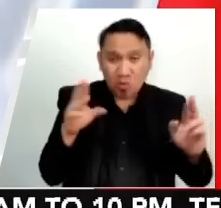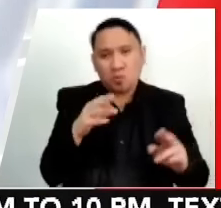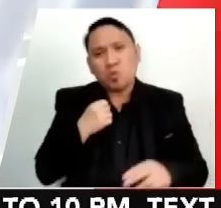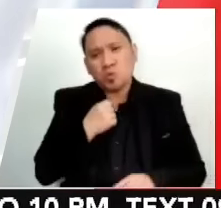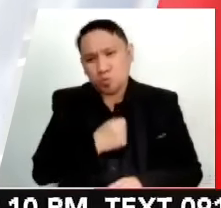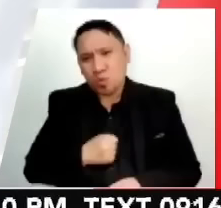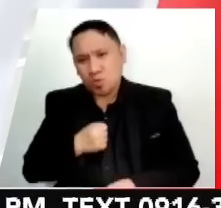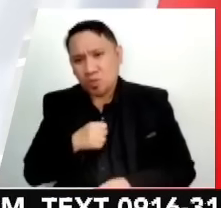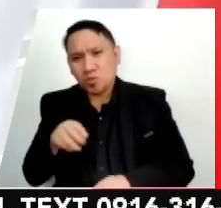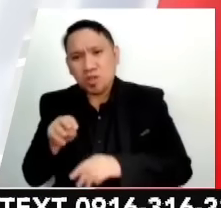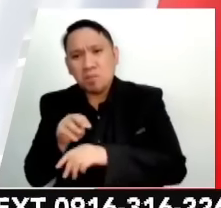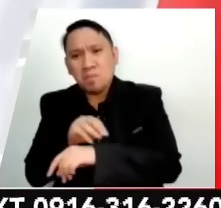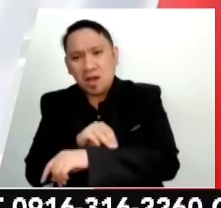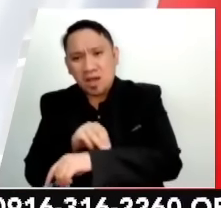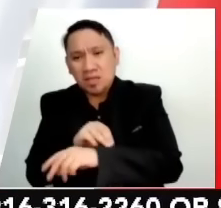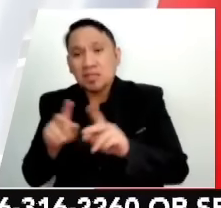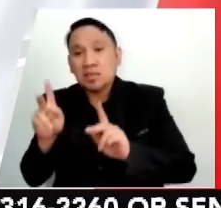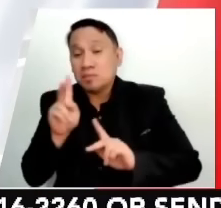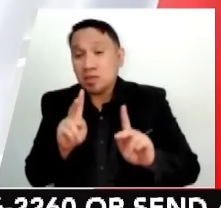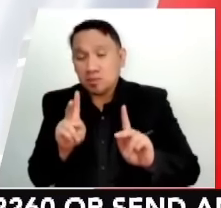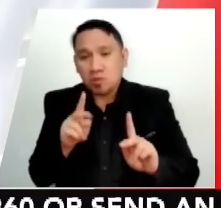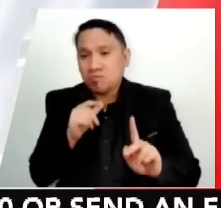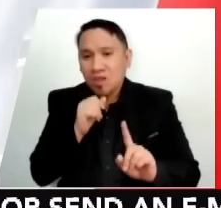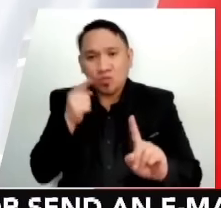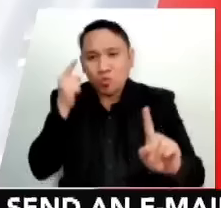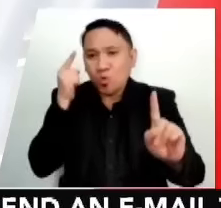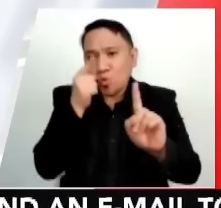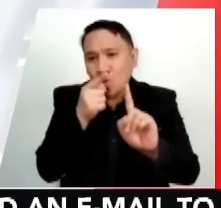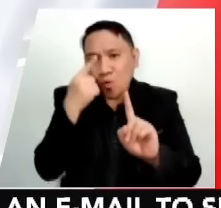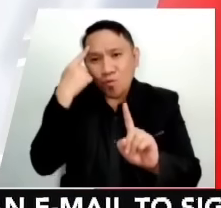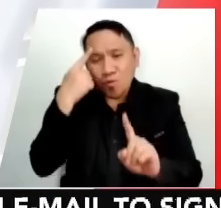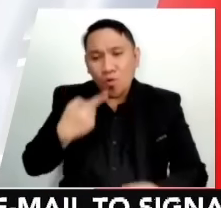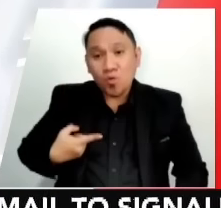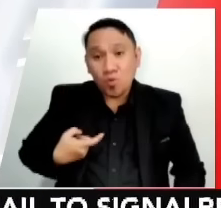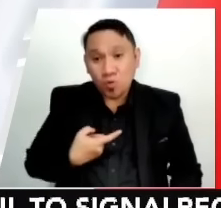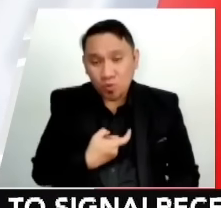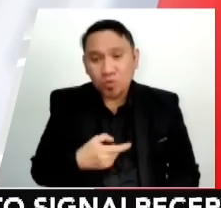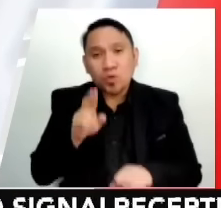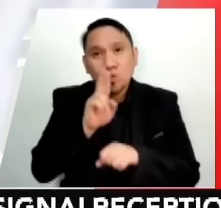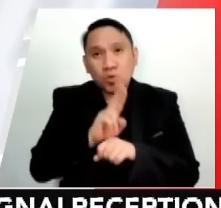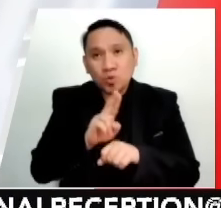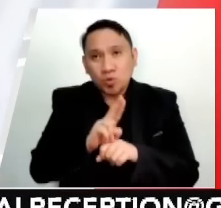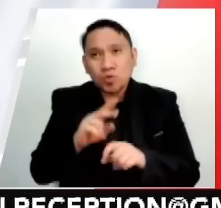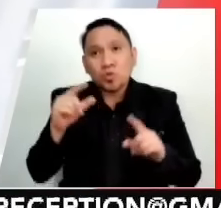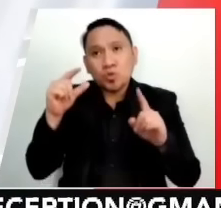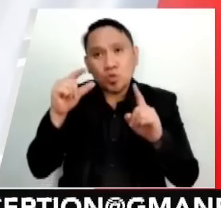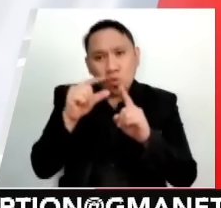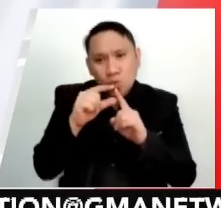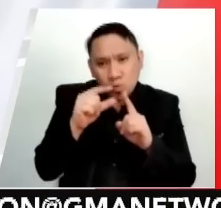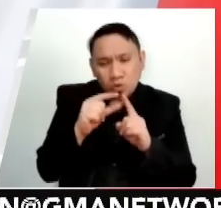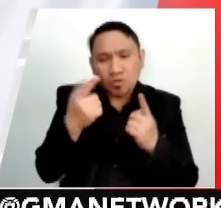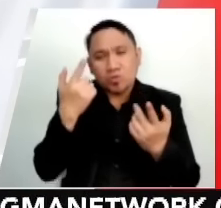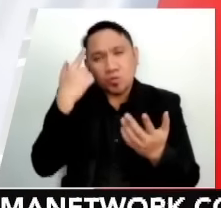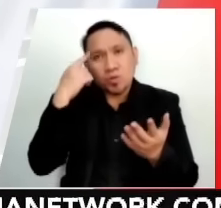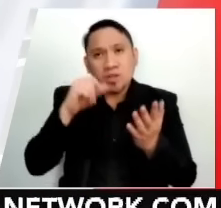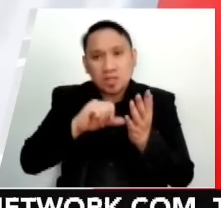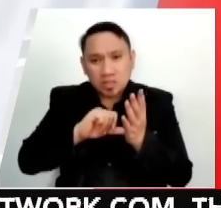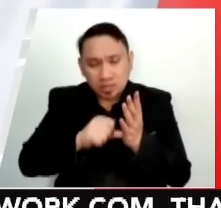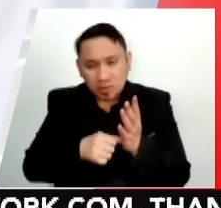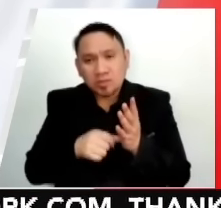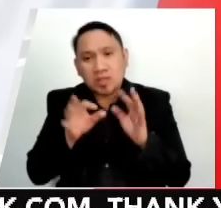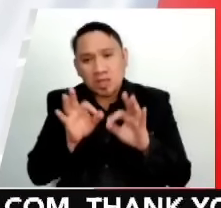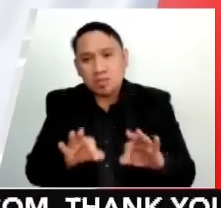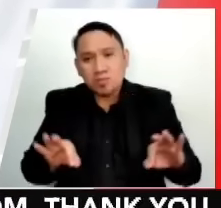nila intensyon na manakit sa kanilang ad campaign na gumamit daw ng wordplay para bigyan diin ang kahalagahan ng tulog